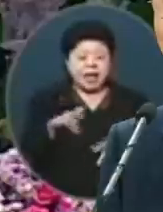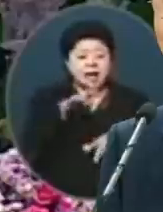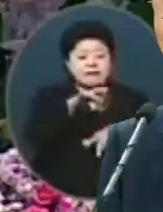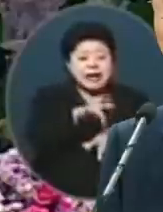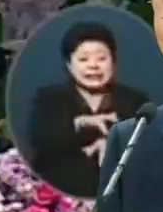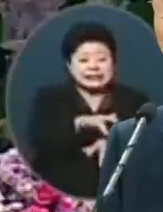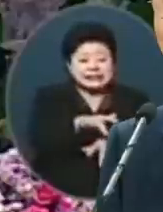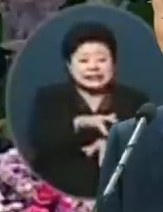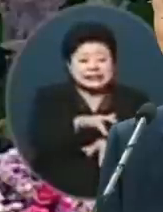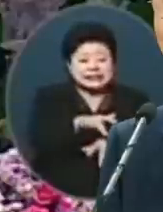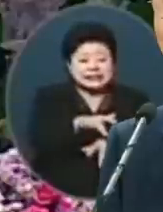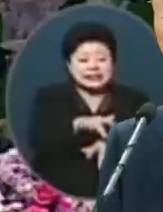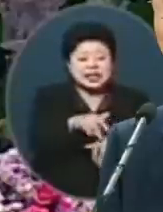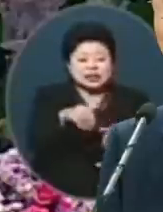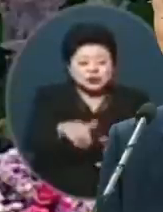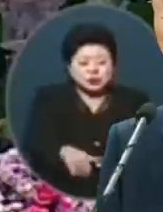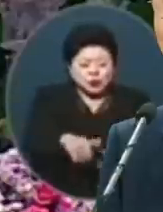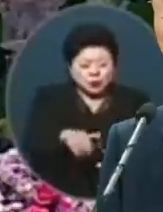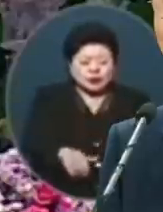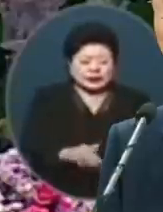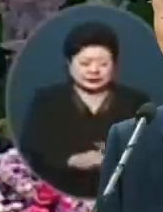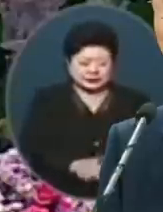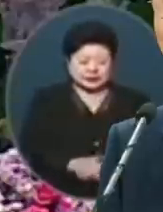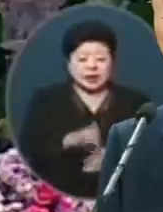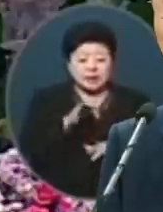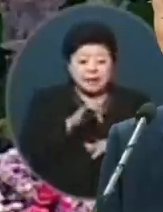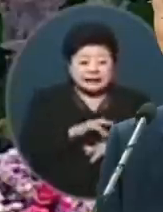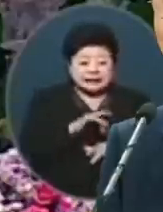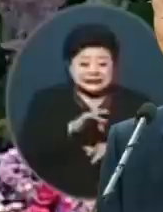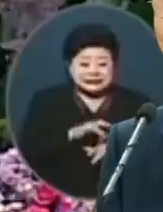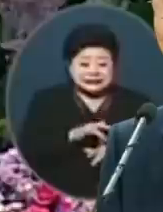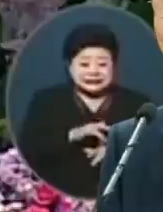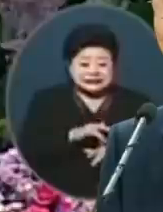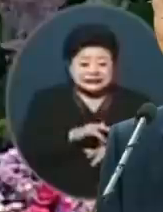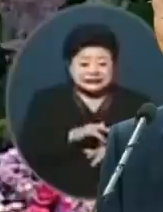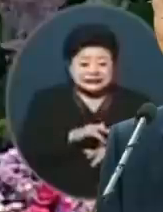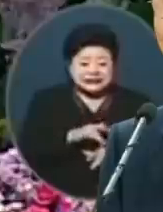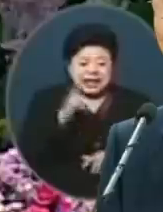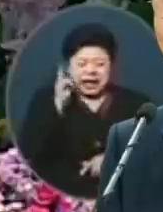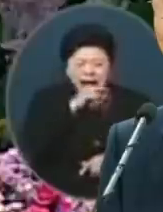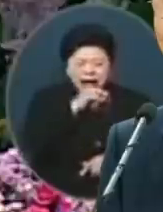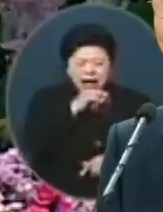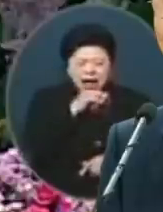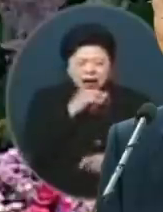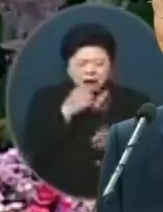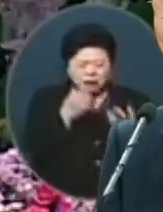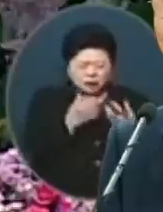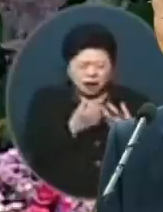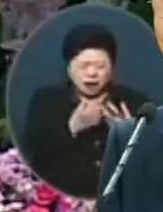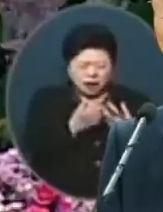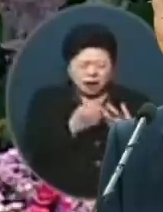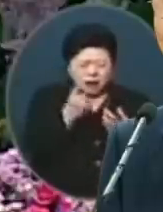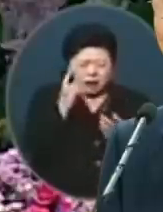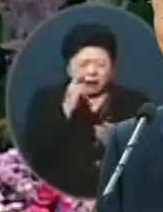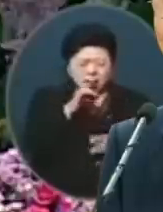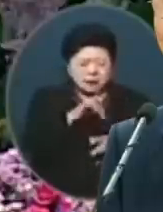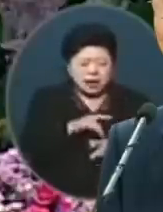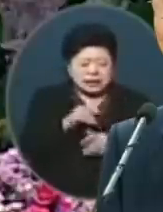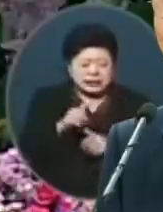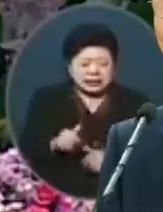마귀의 종자들을 말하는 것인데 마귀는 악의 본체입니다. 마귀를 따라